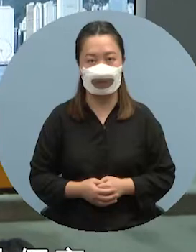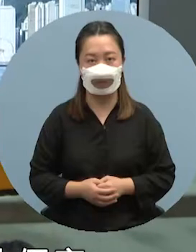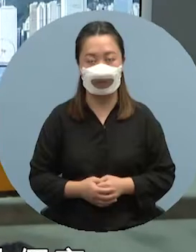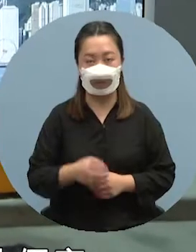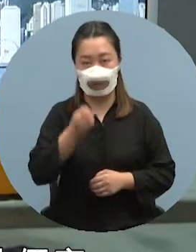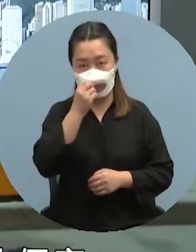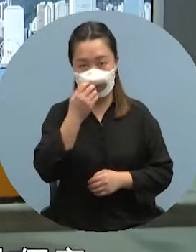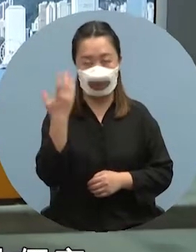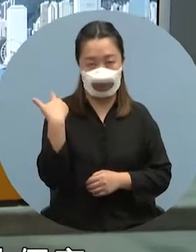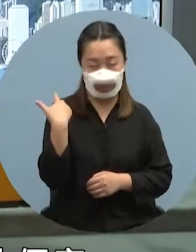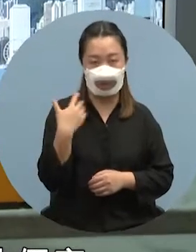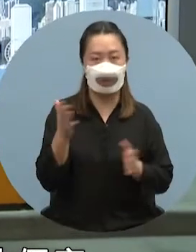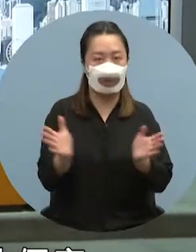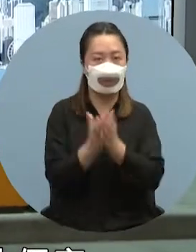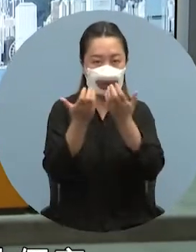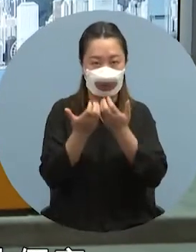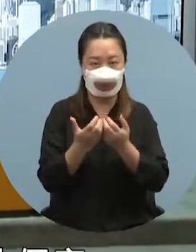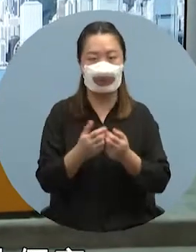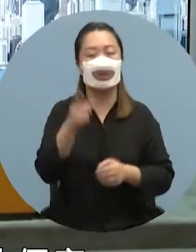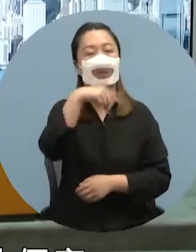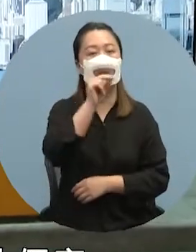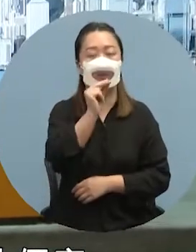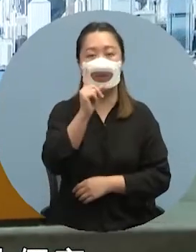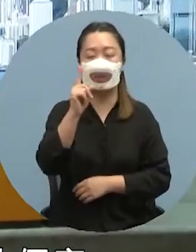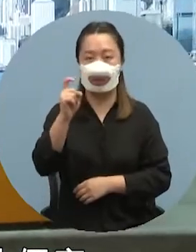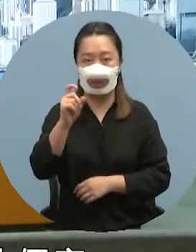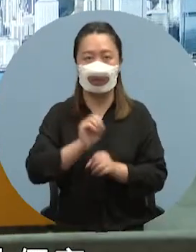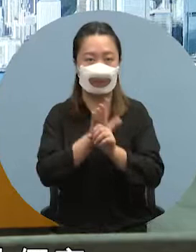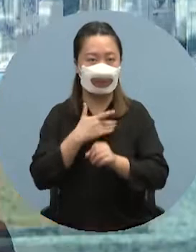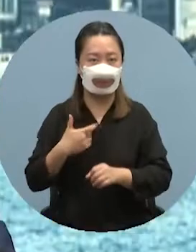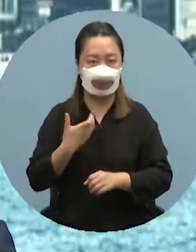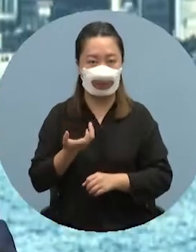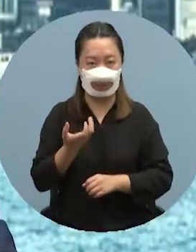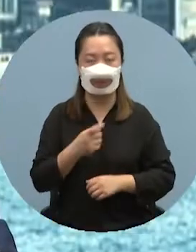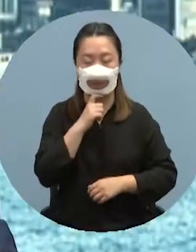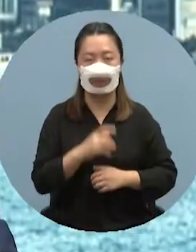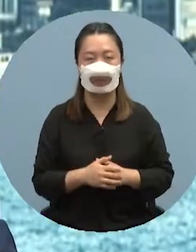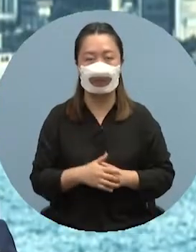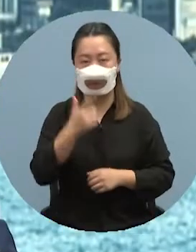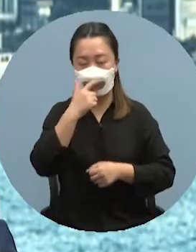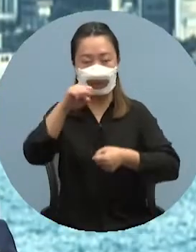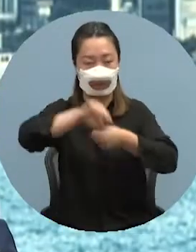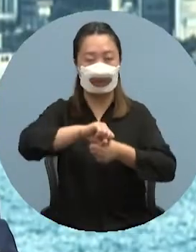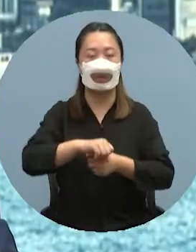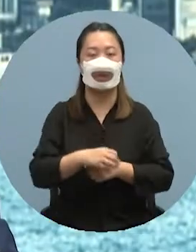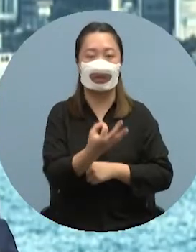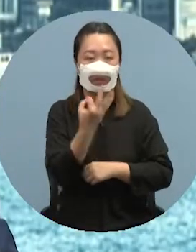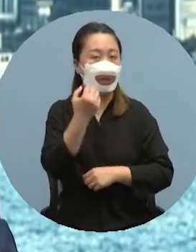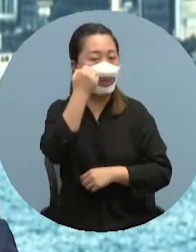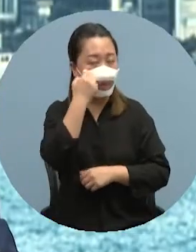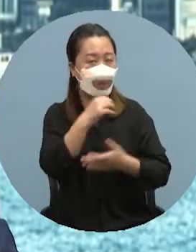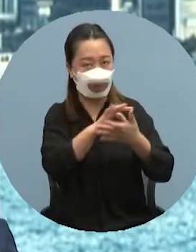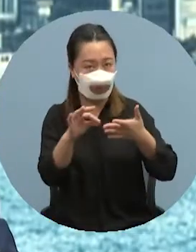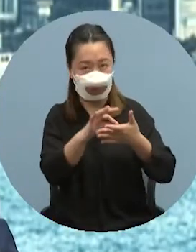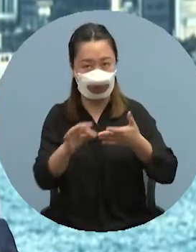在昨天共有1719宗本地感染的個案，新增了有3間的安老院